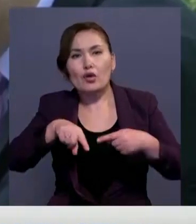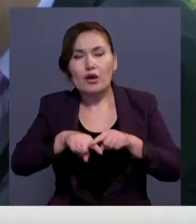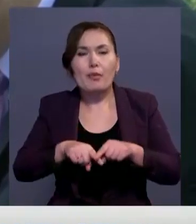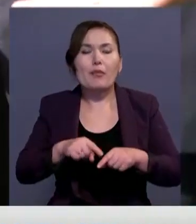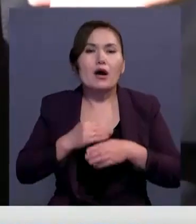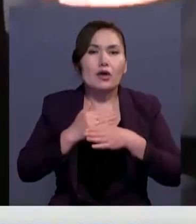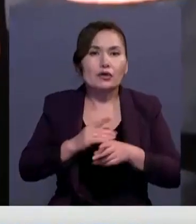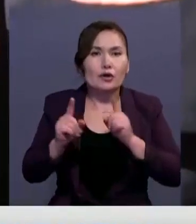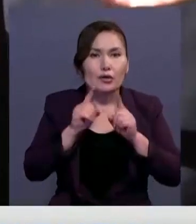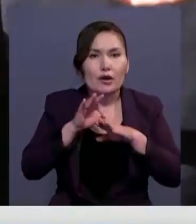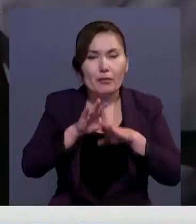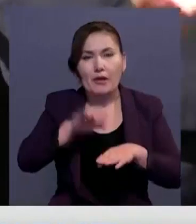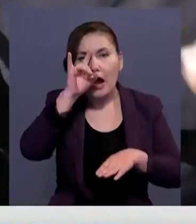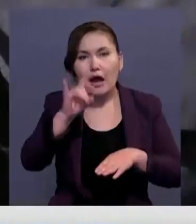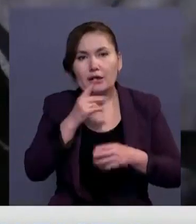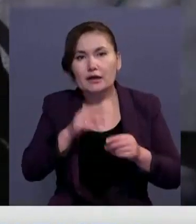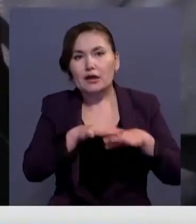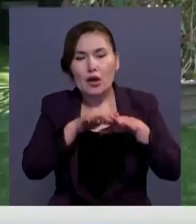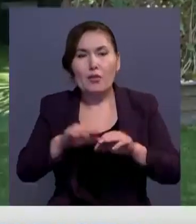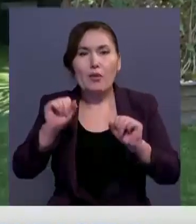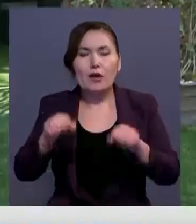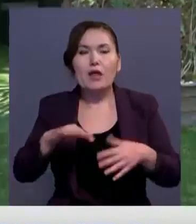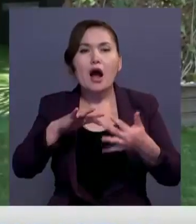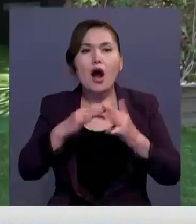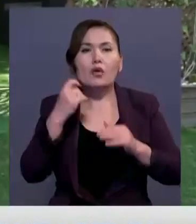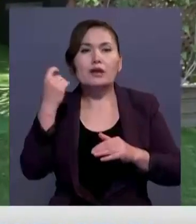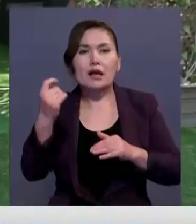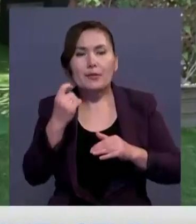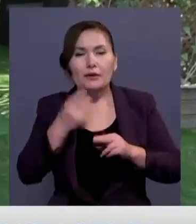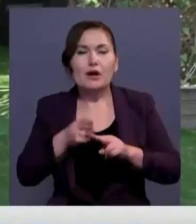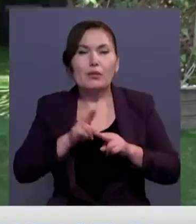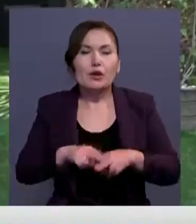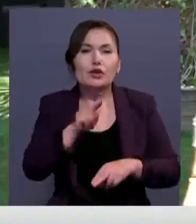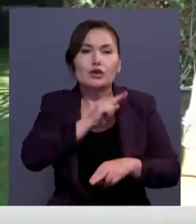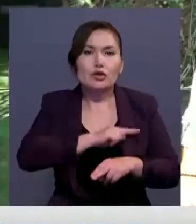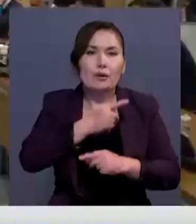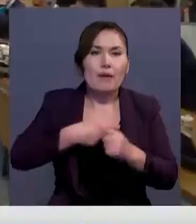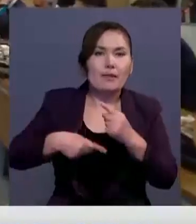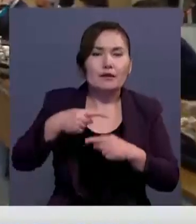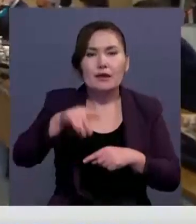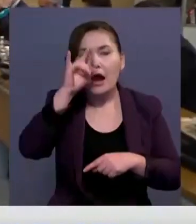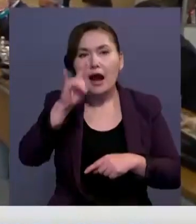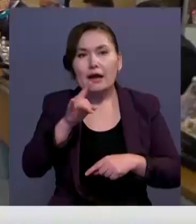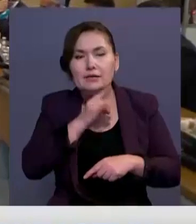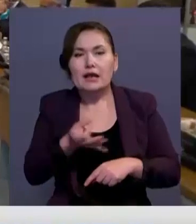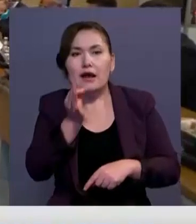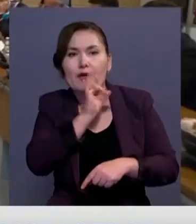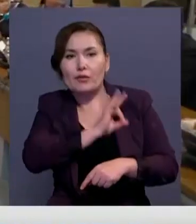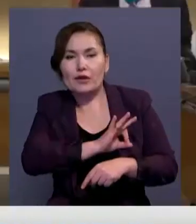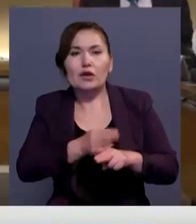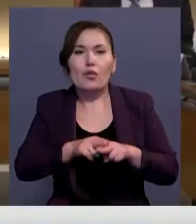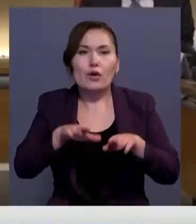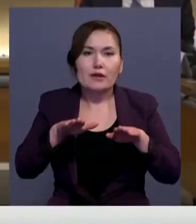өткен іс-шарада еліміздің инвестициялық мүмкіндіктері мен ауыл шаруашылығы саласындағы басым бағыттары мен Қазақстанның тиімді